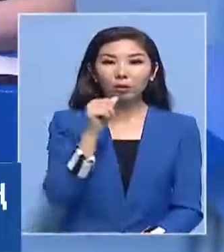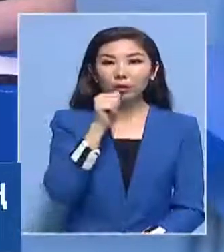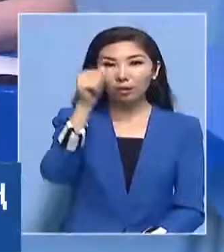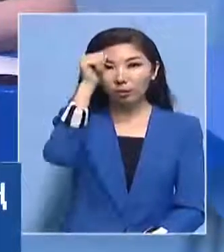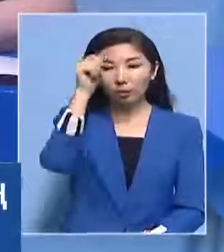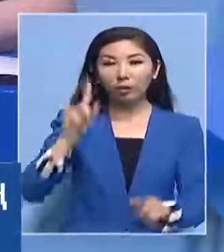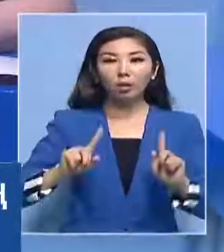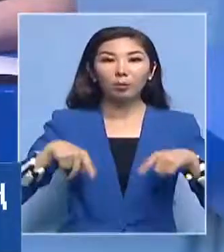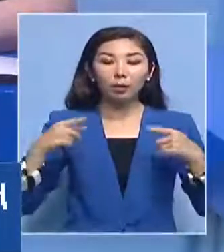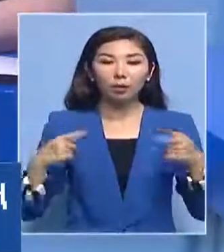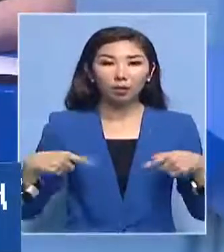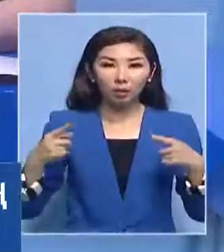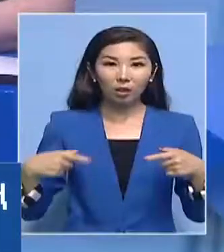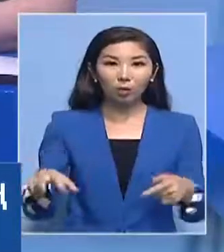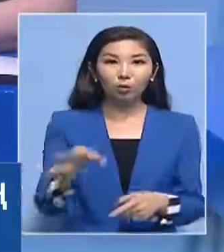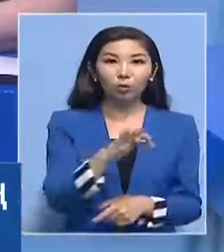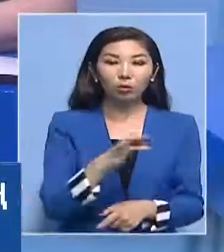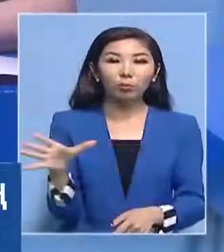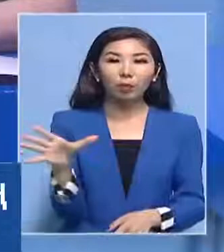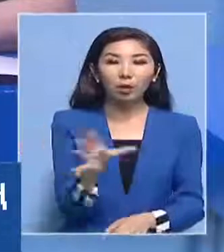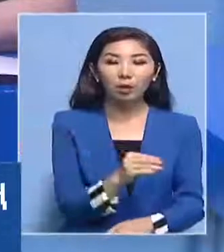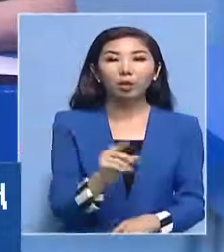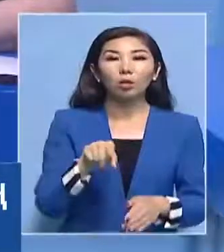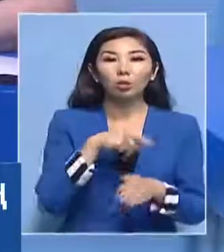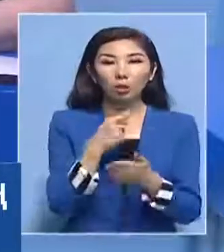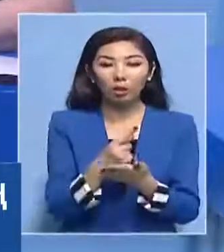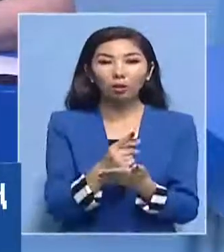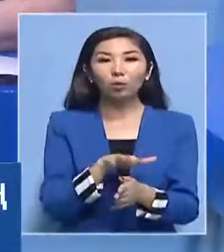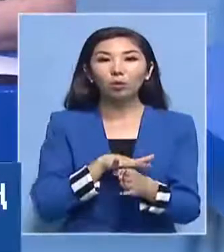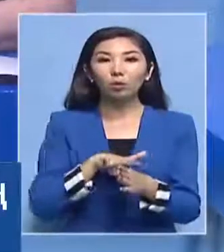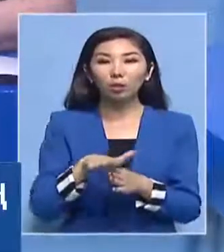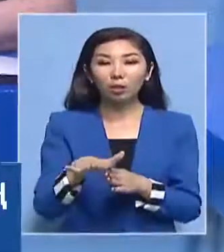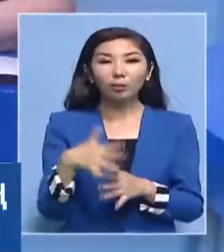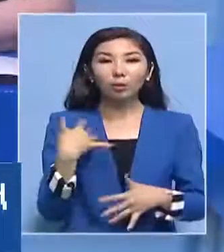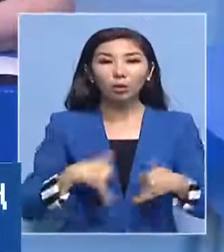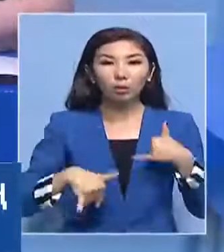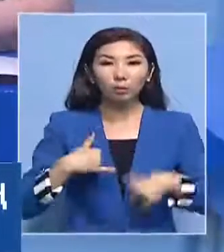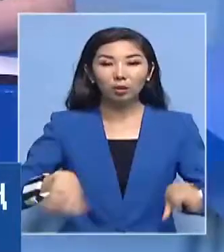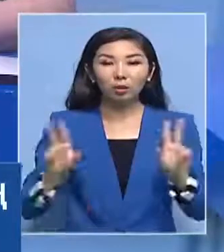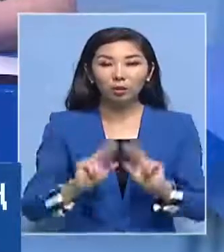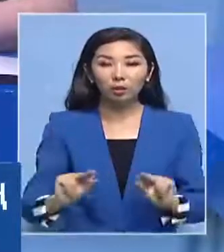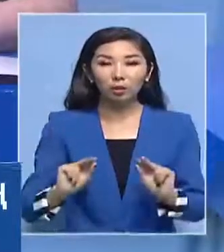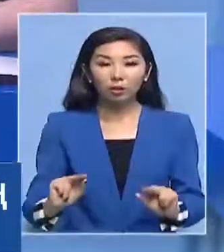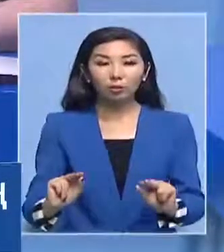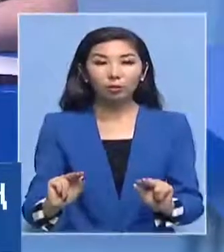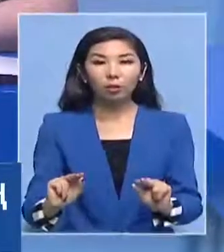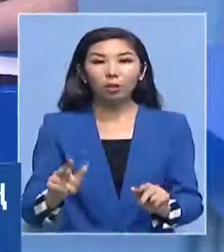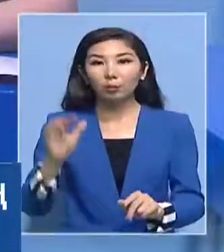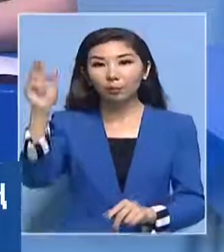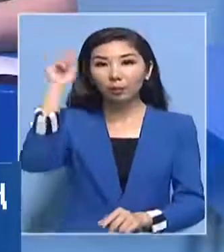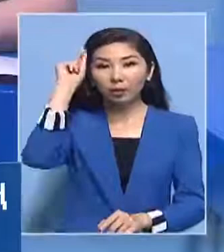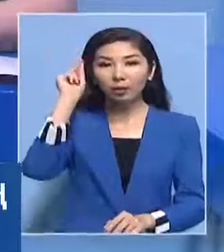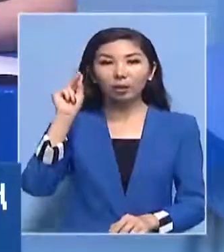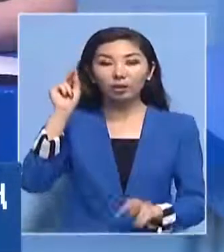басқа аудандарда бәрі бұл сұрақ шешілді. Мұғалімдер, тағы сол білім